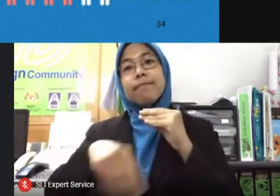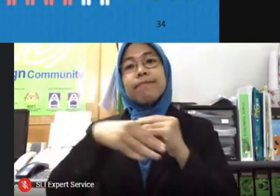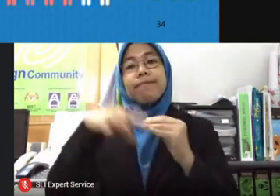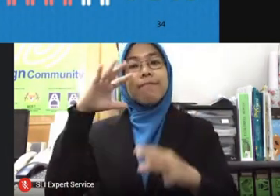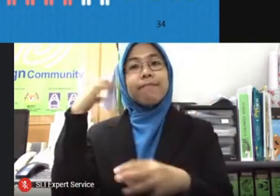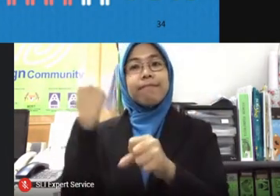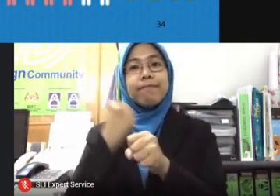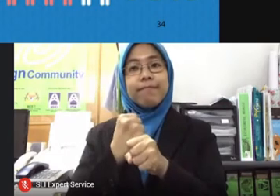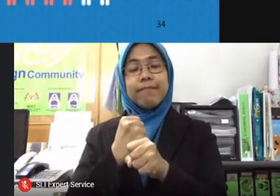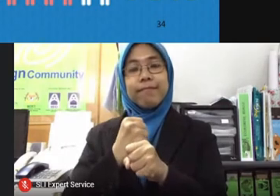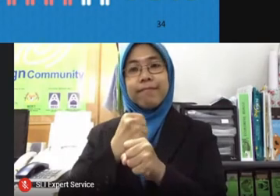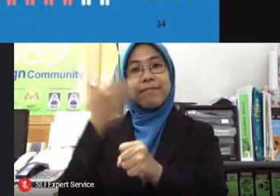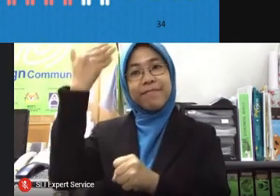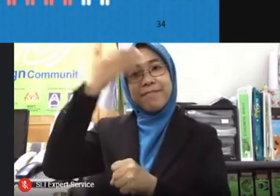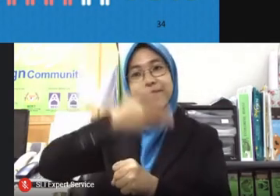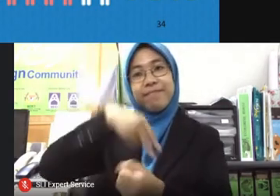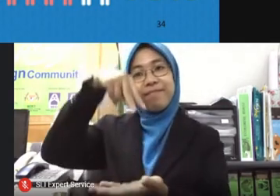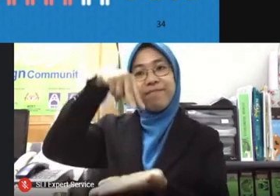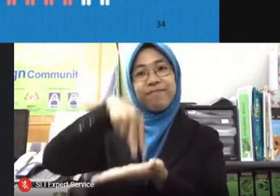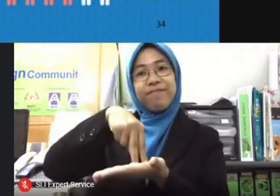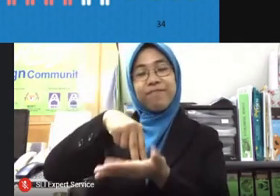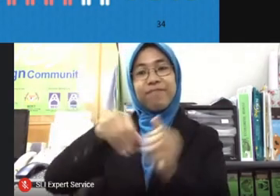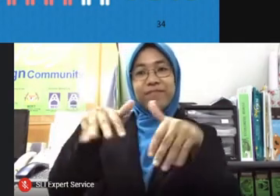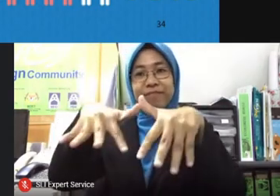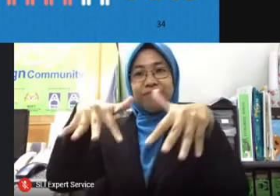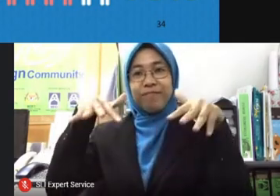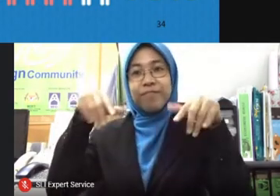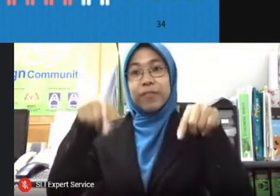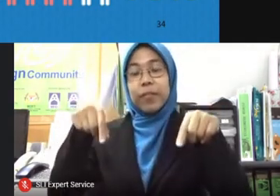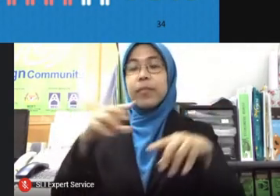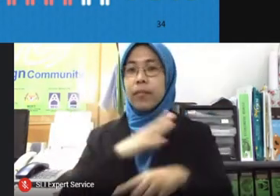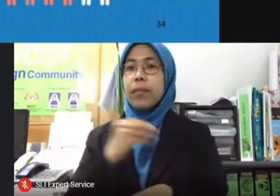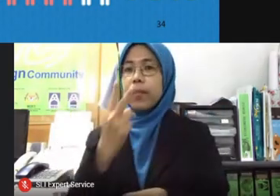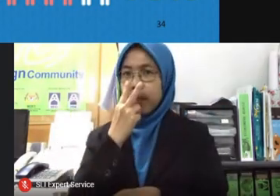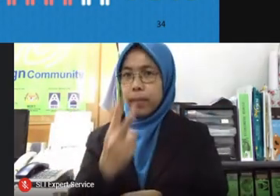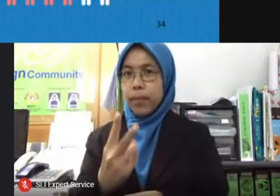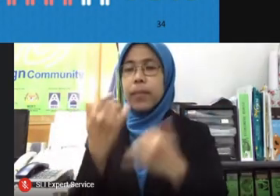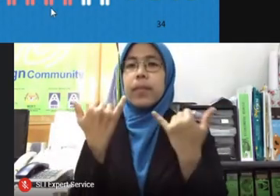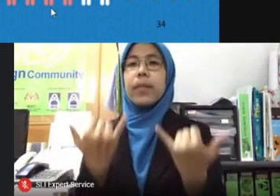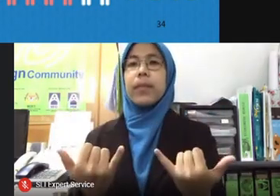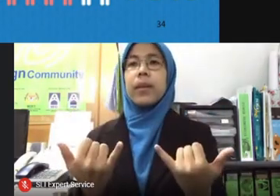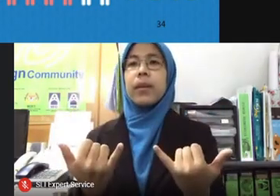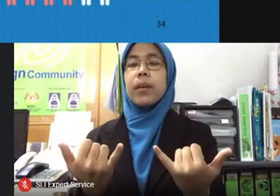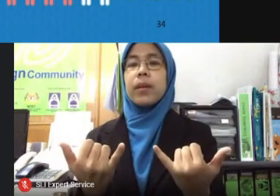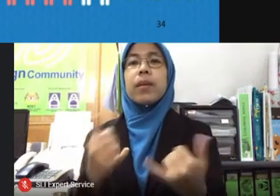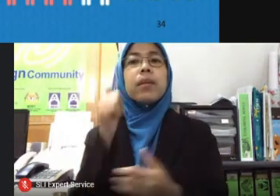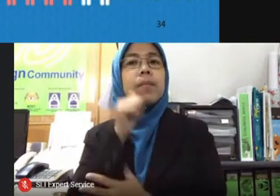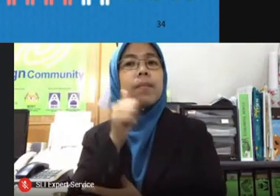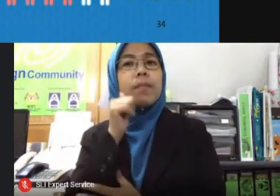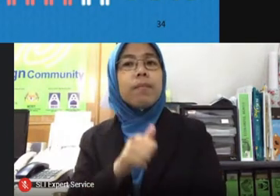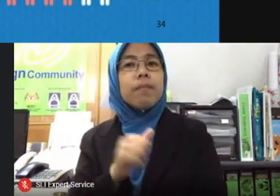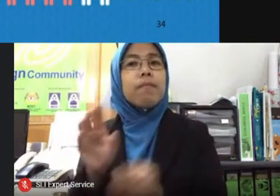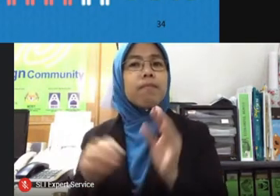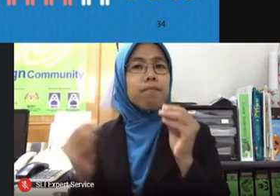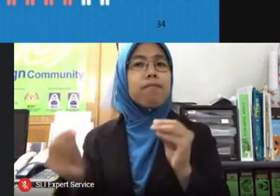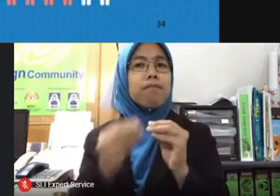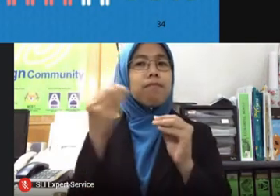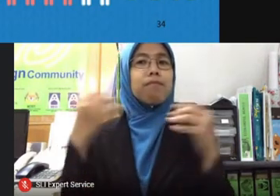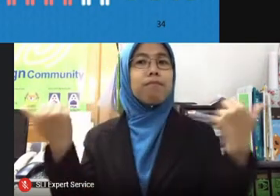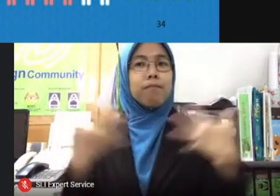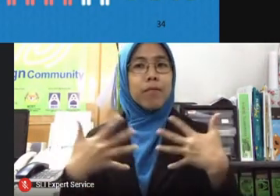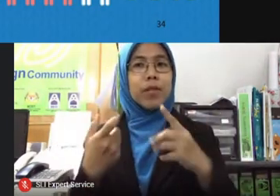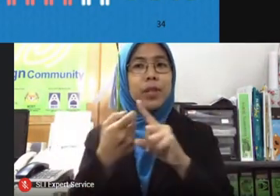di hadapan untuk kita bercakap di hadapan orang ramai. So nampak gaya macam perempuan lebih takut daripada orang